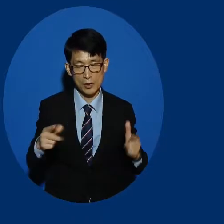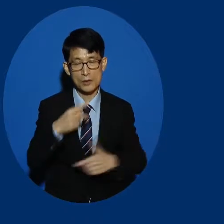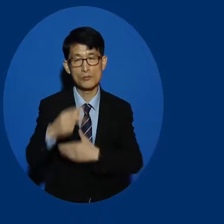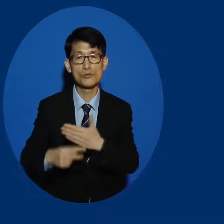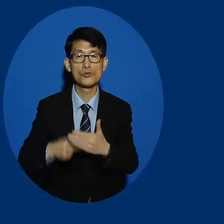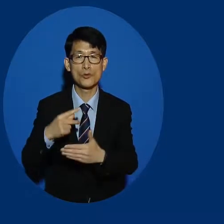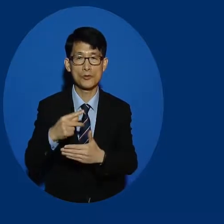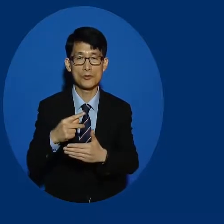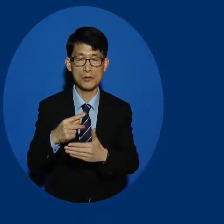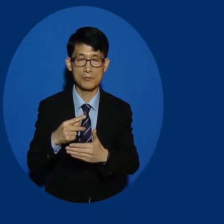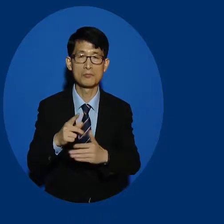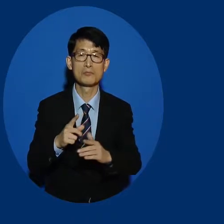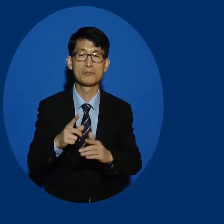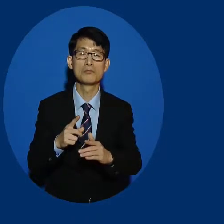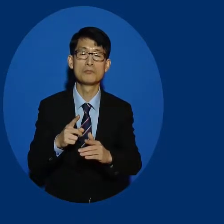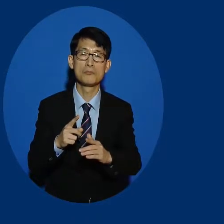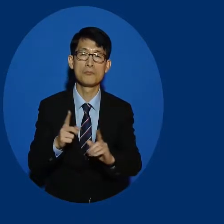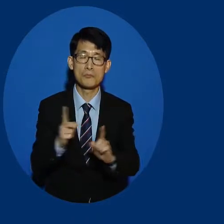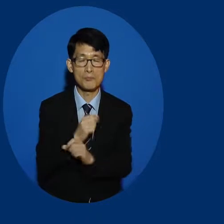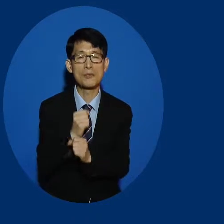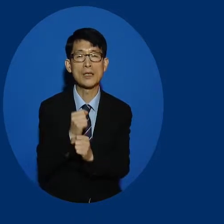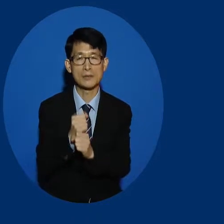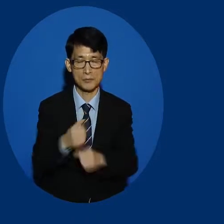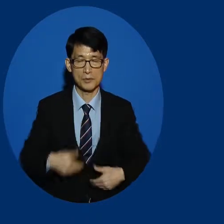것들을 요구하고 있습니다.